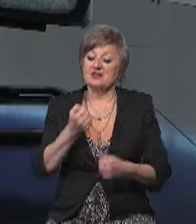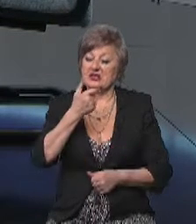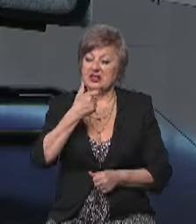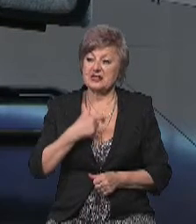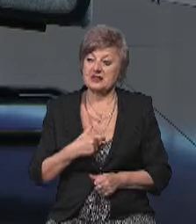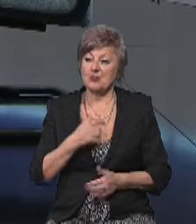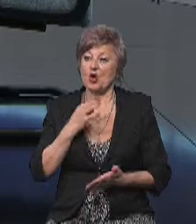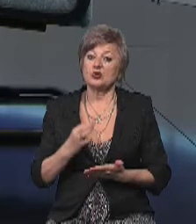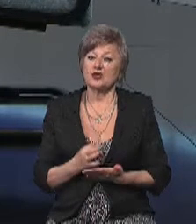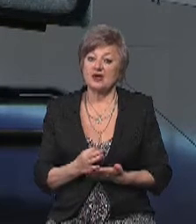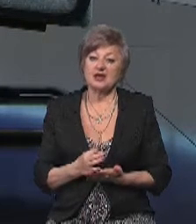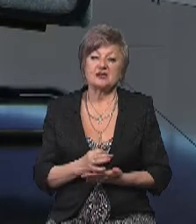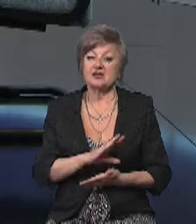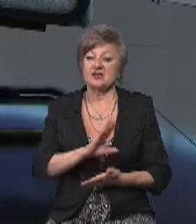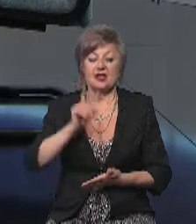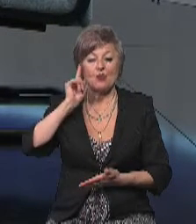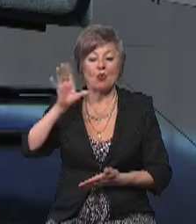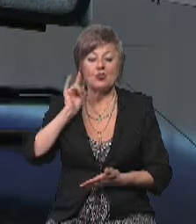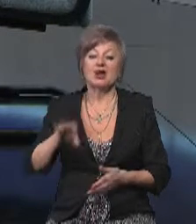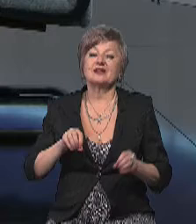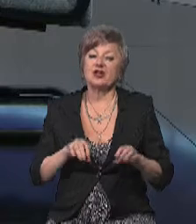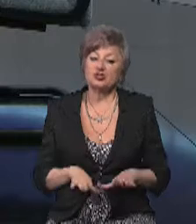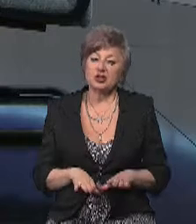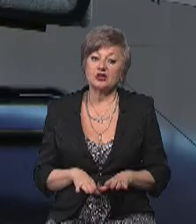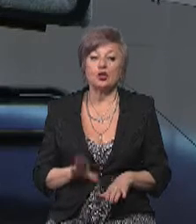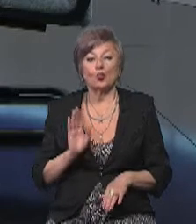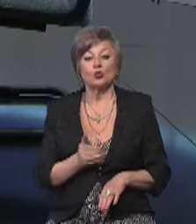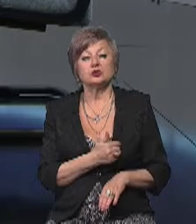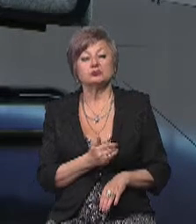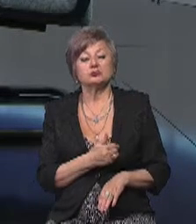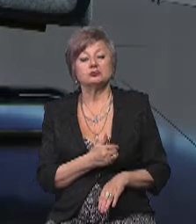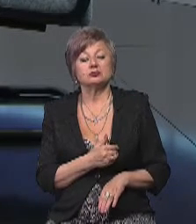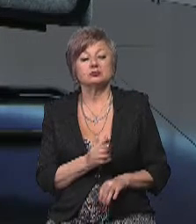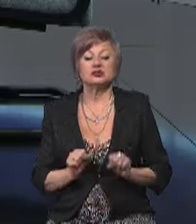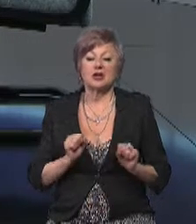себе відповідальність за непопулярні рішення, чи буде намагатись постійно